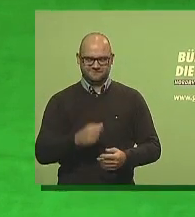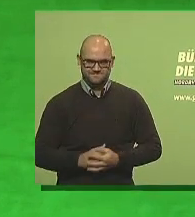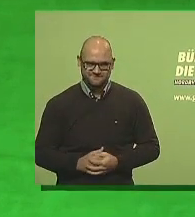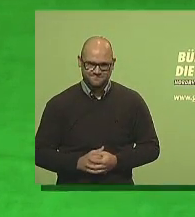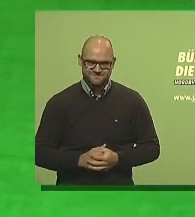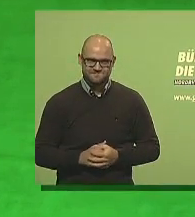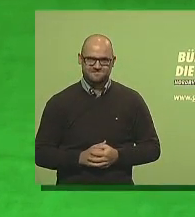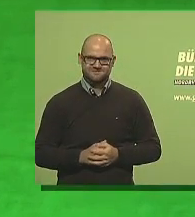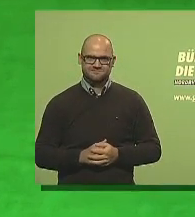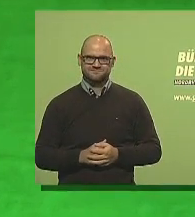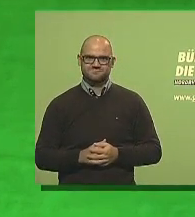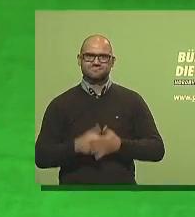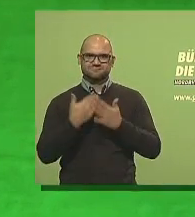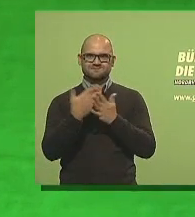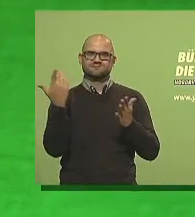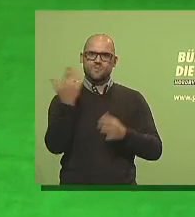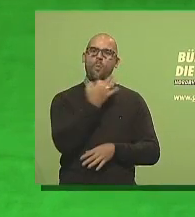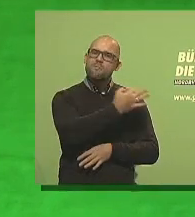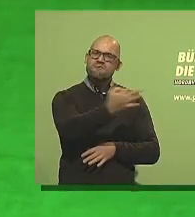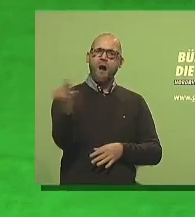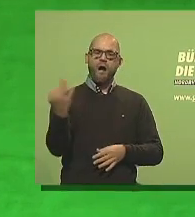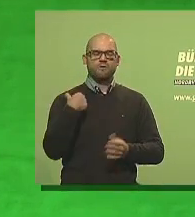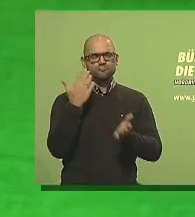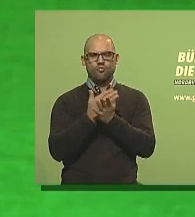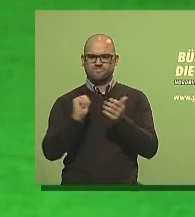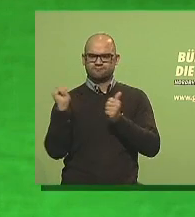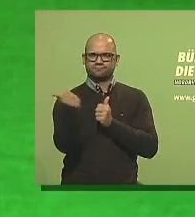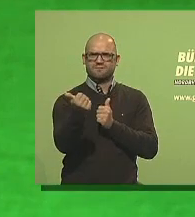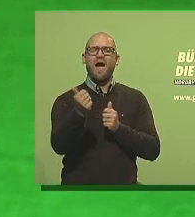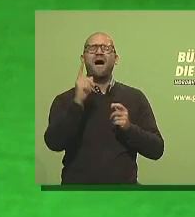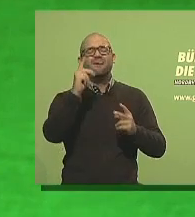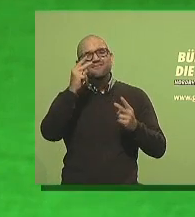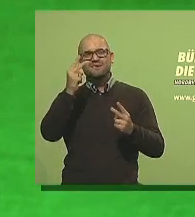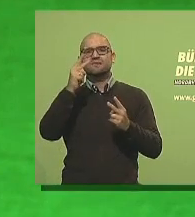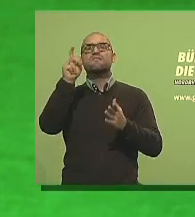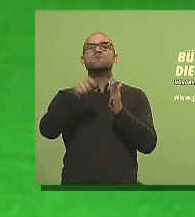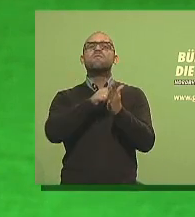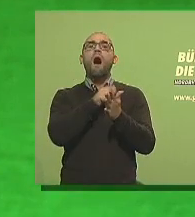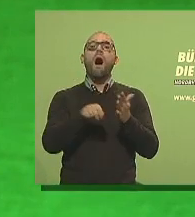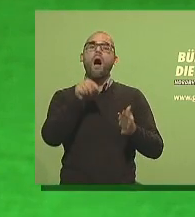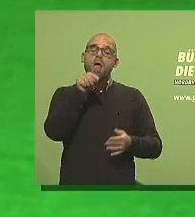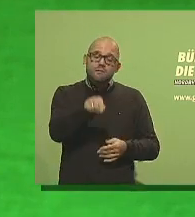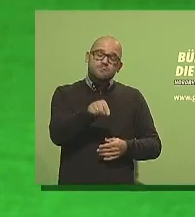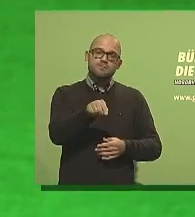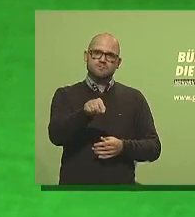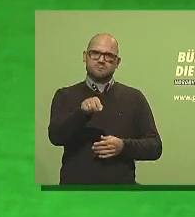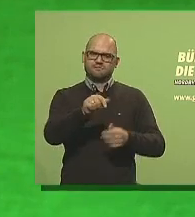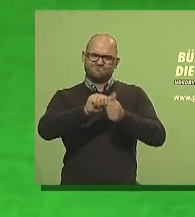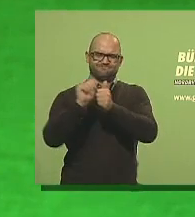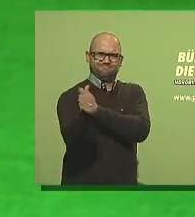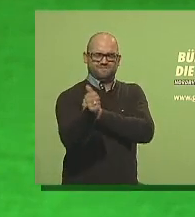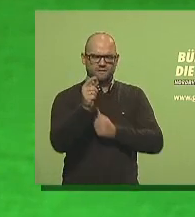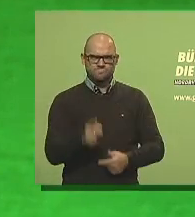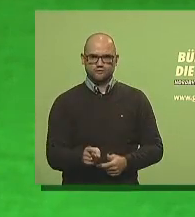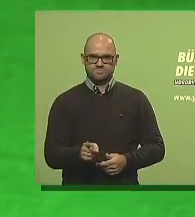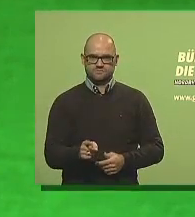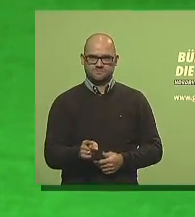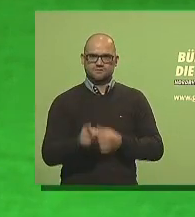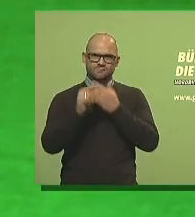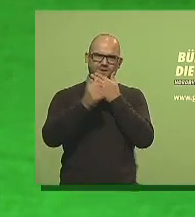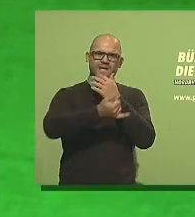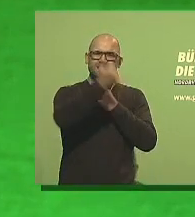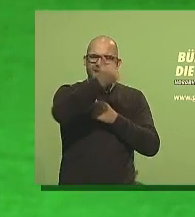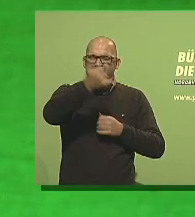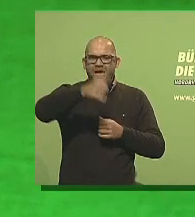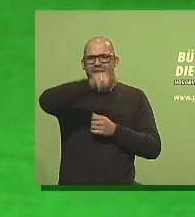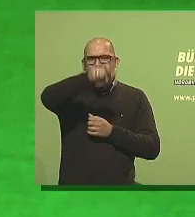vorn haben in den Umfragen, aber vor allem am Wahltag. Und deswegen heißt es, viele überzeugen, jeden Einzelnen und